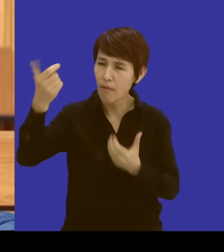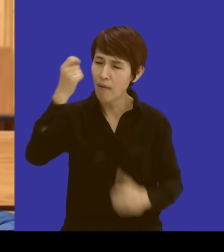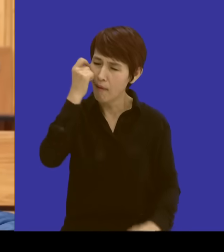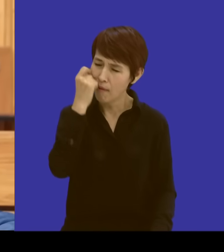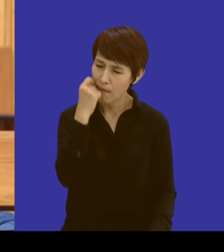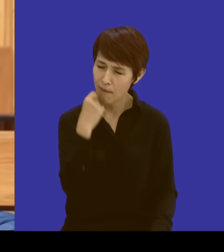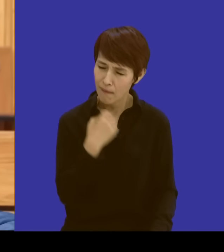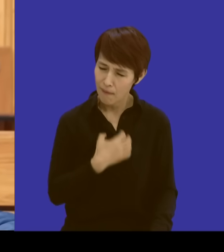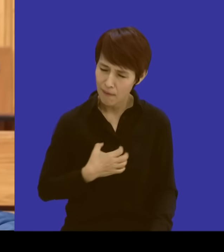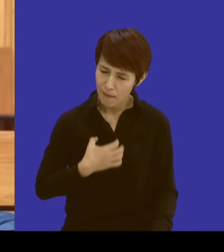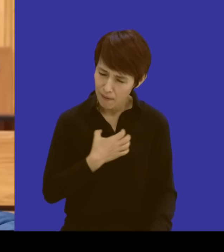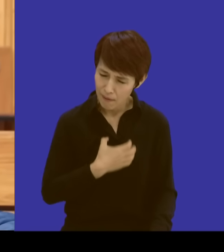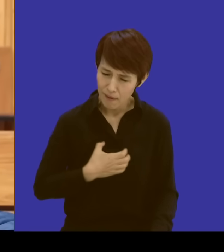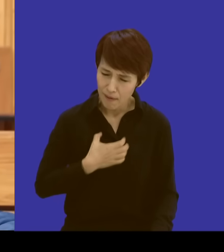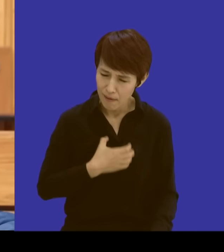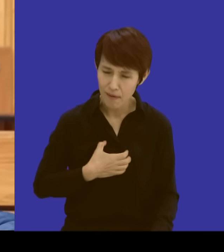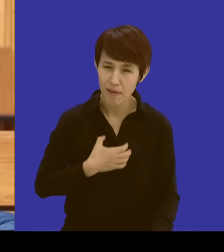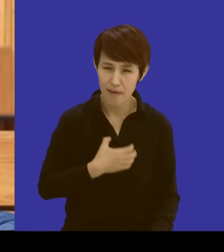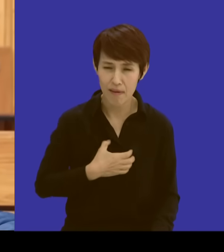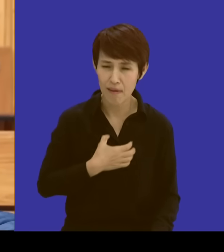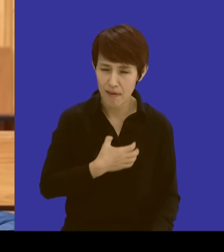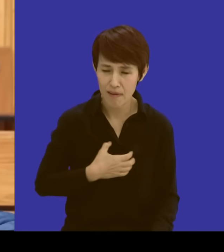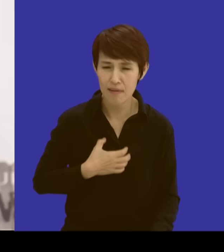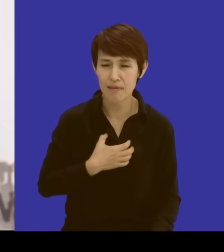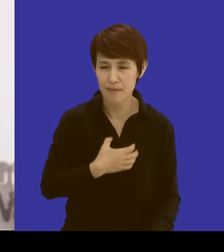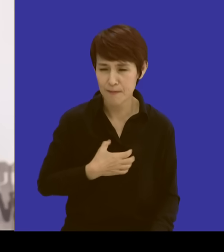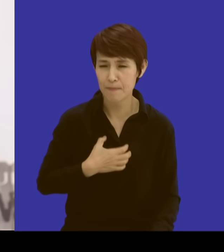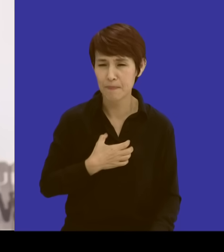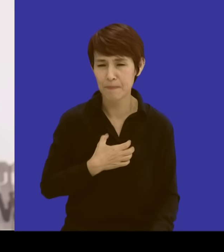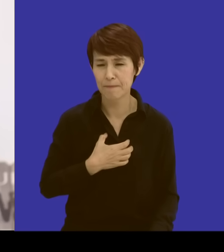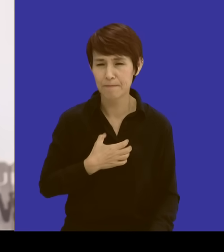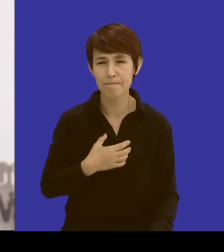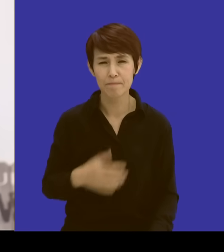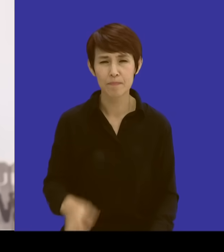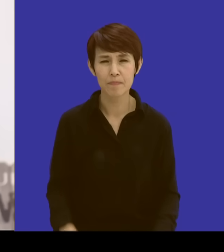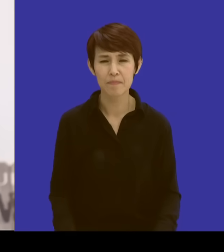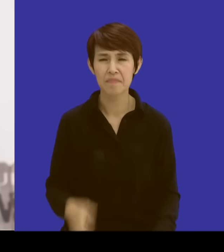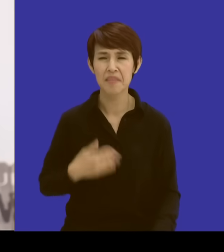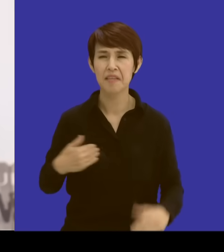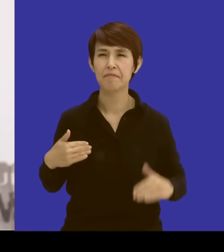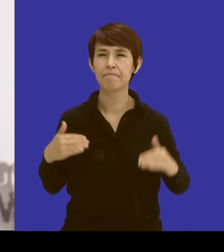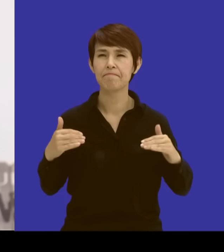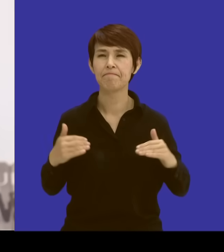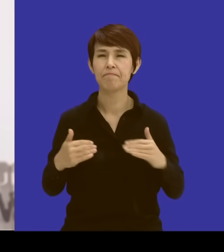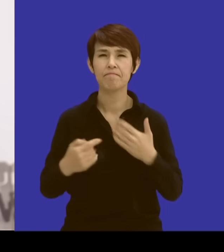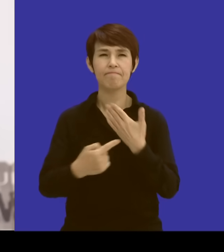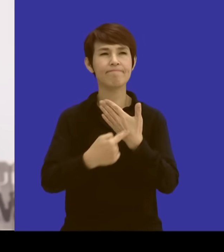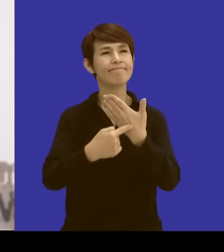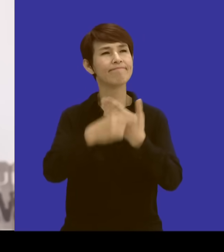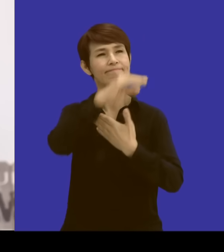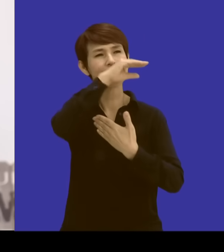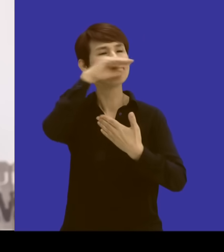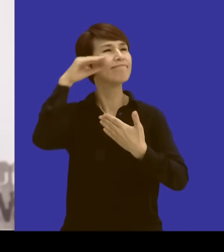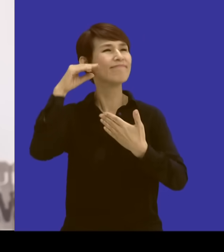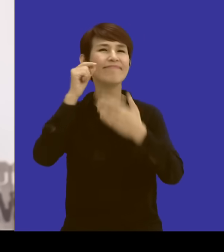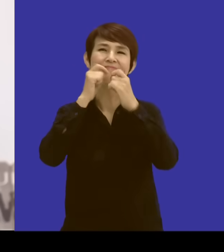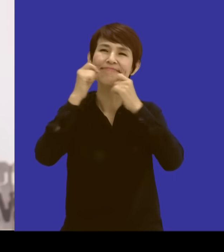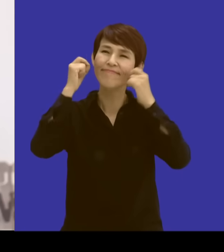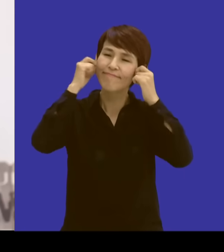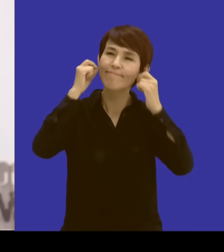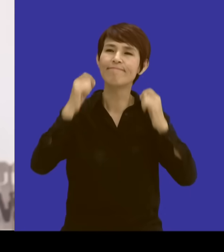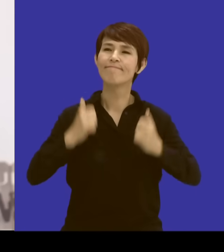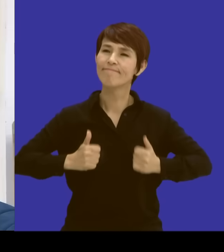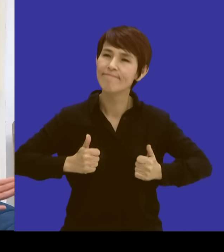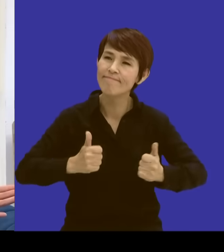있고 머물러 있고 예. 저는 다 뭐 수용하고 그런 어른인 것처럼 교회에서 가장 좋은 모습을 보이고